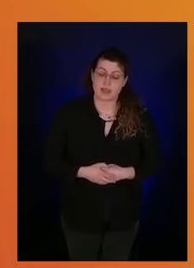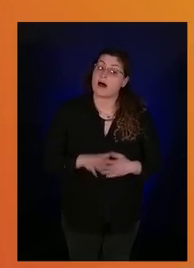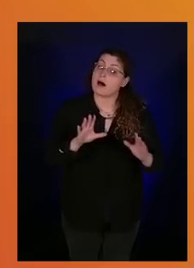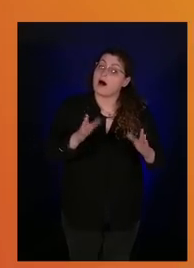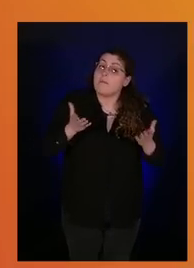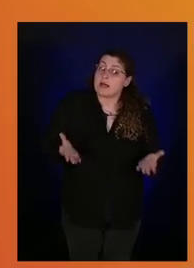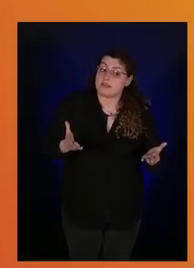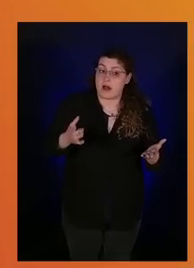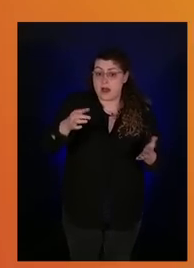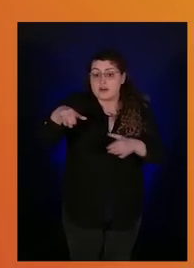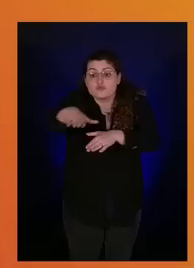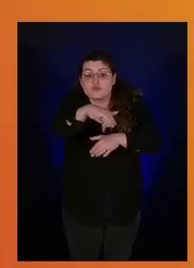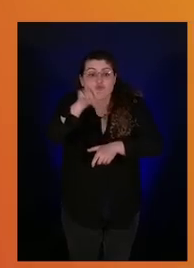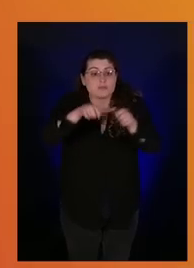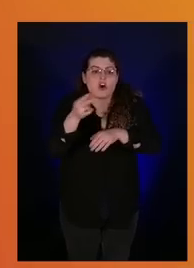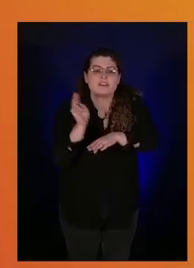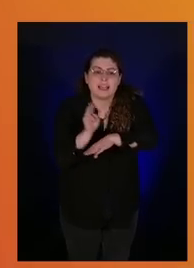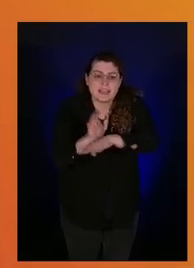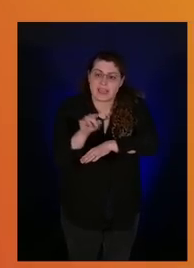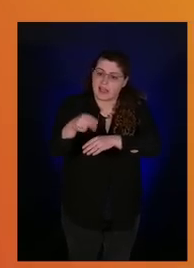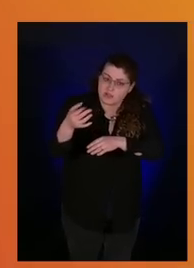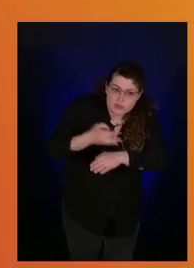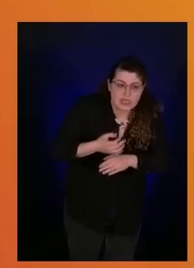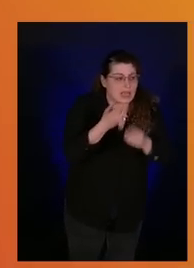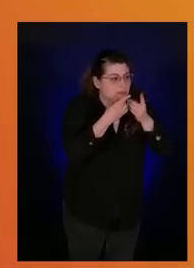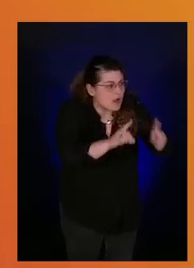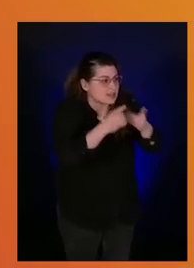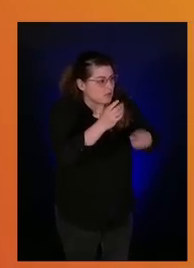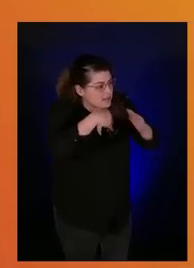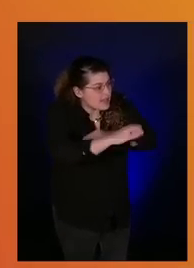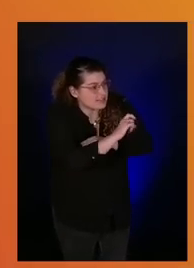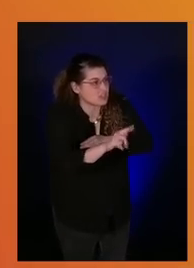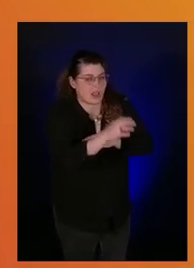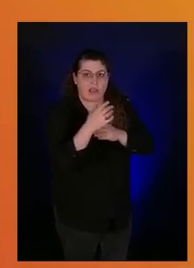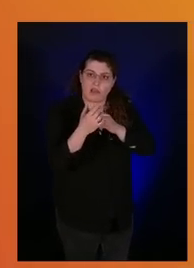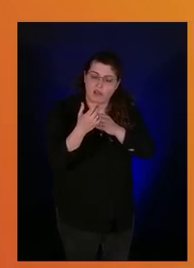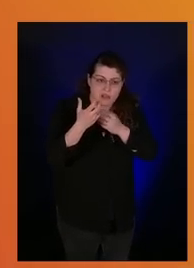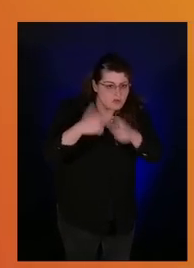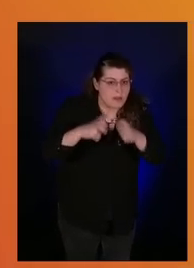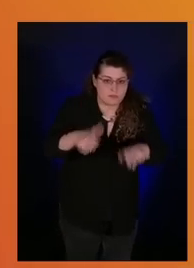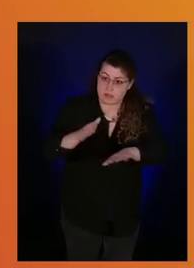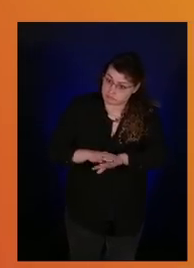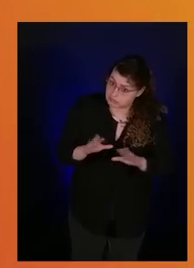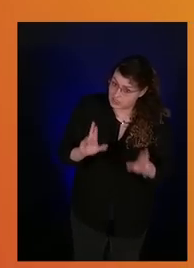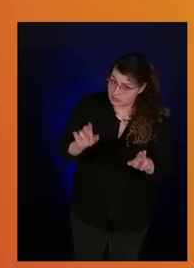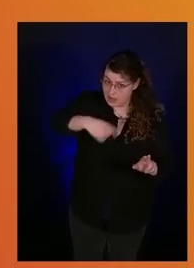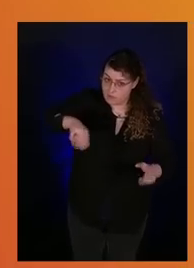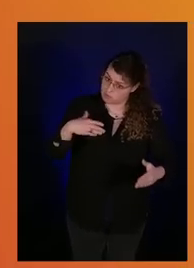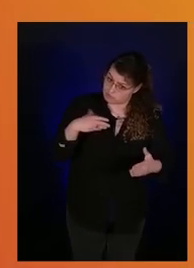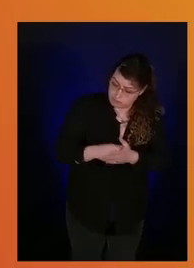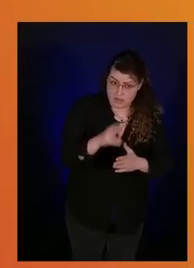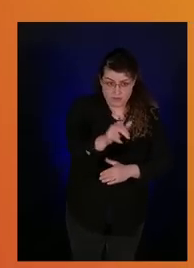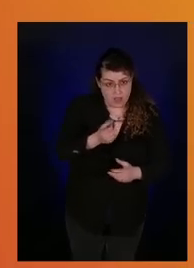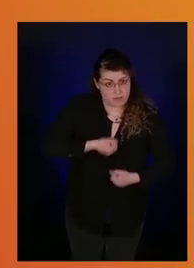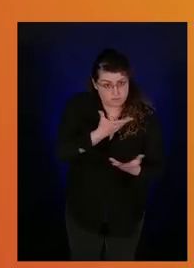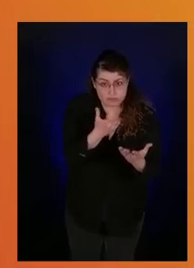Maintenant, à tous les délégués qui remettent en cause en permanence la démocratie à la CGT, j'espère que vous allez prendre la parole aujourd'hui et nous montrer ce que vous